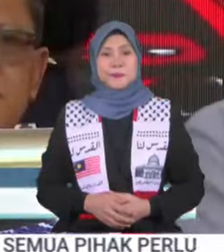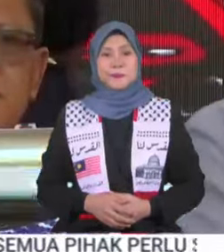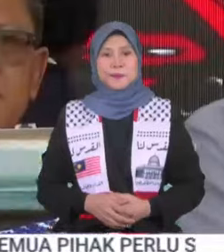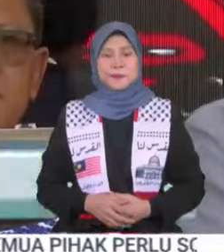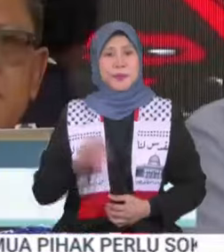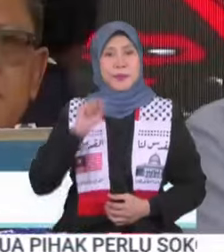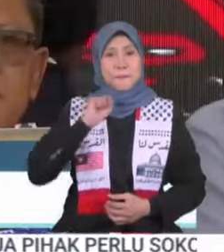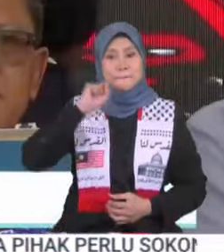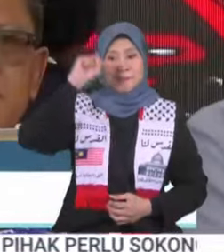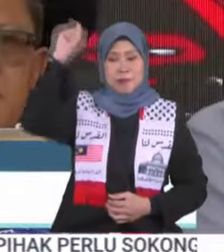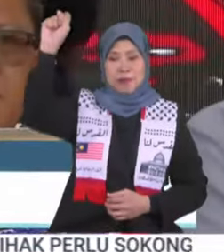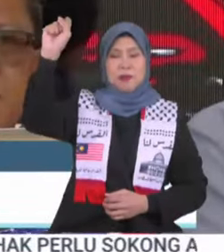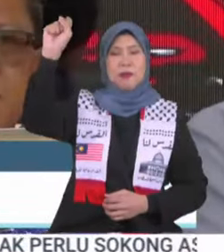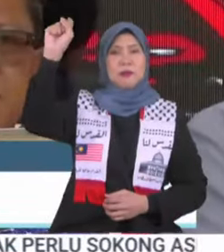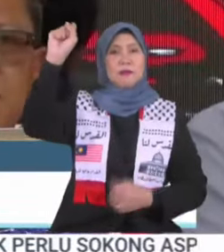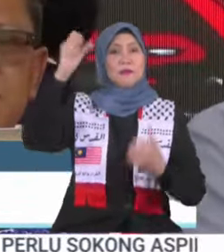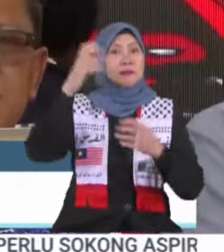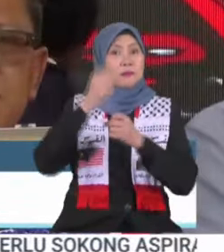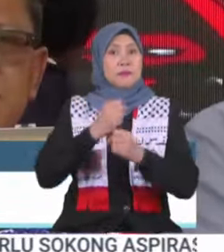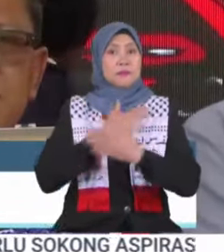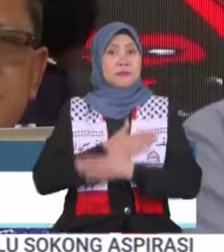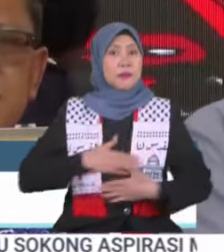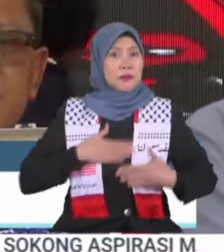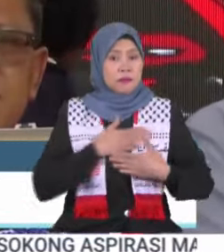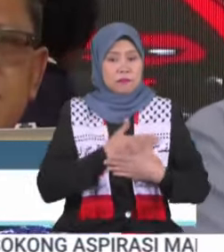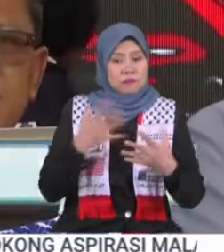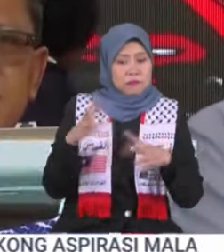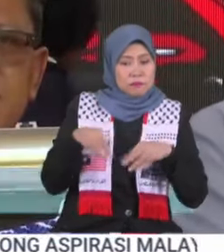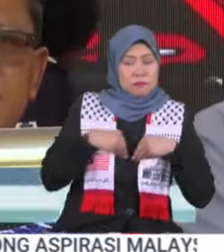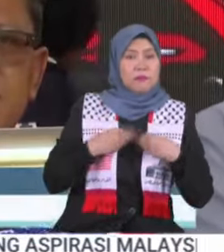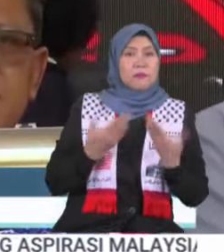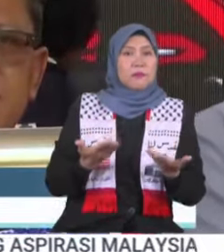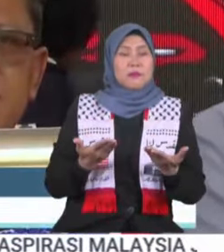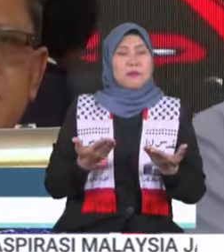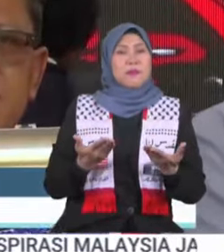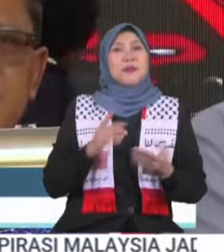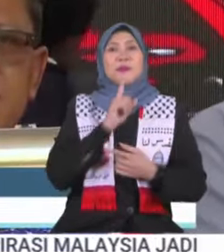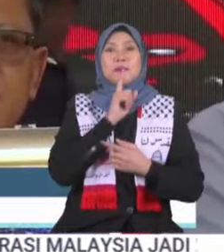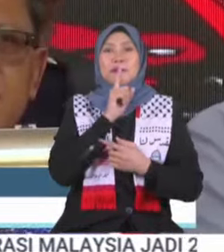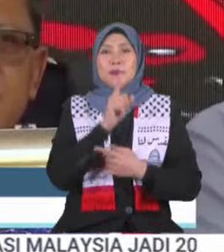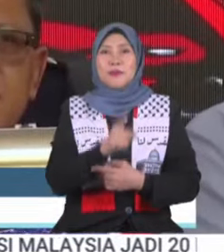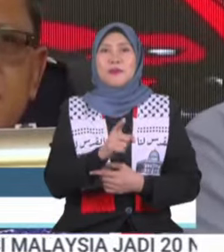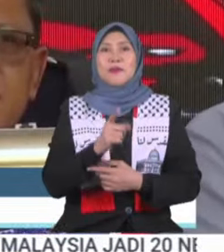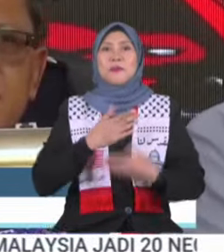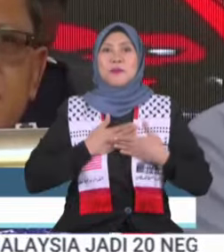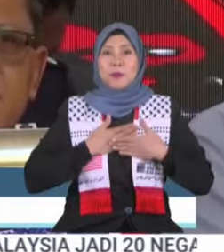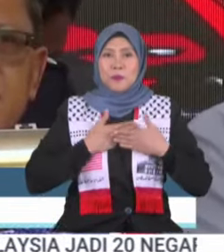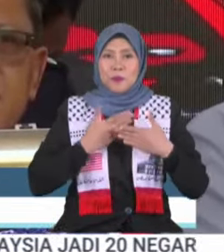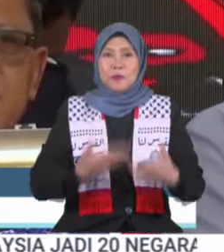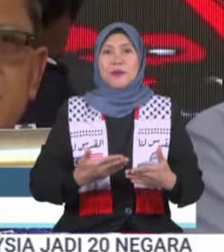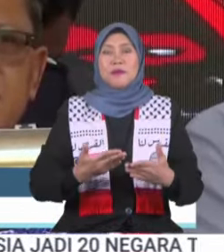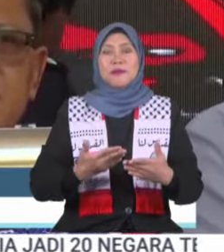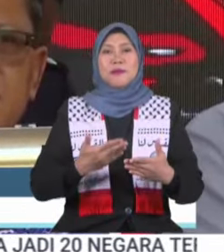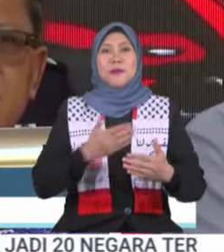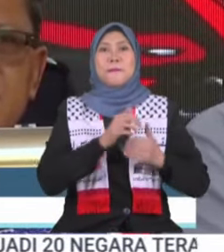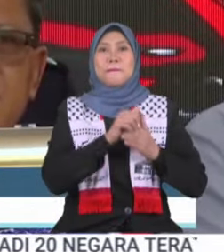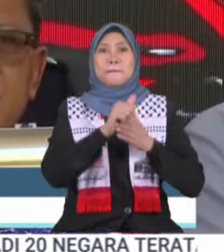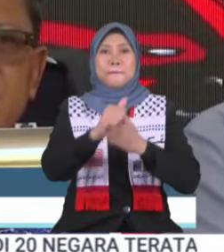Kemerdekaan yang kita nikmati hari ini adalah hasil jasa dan pengorbanan para